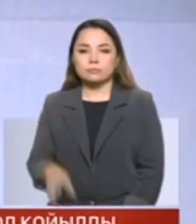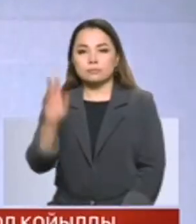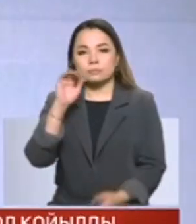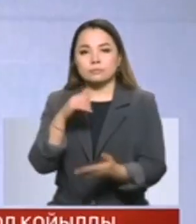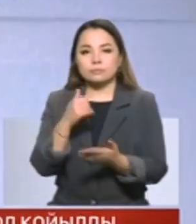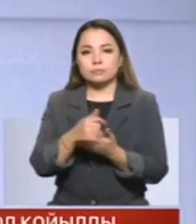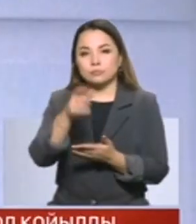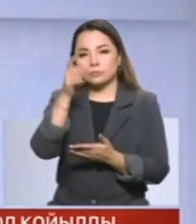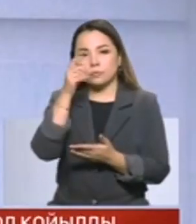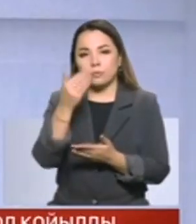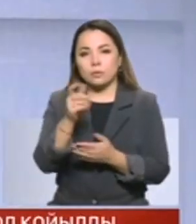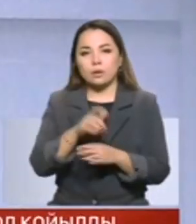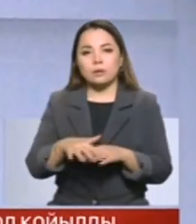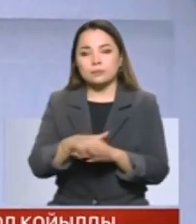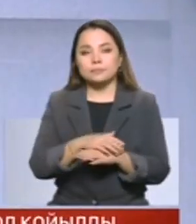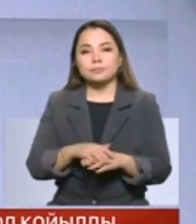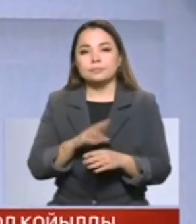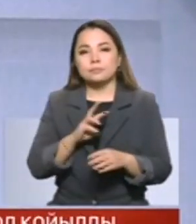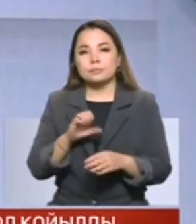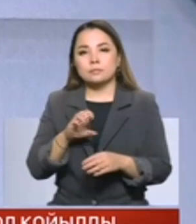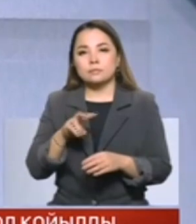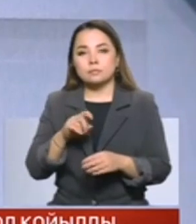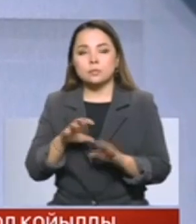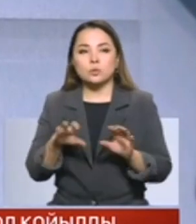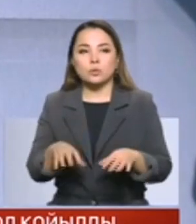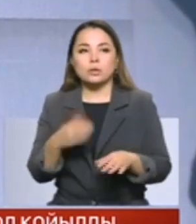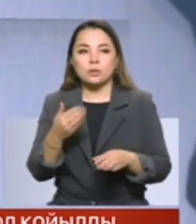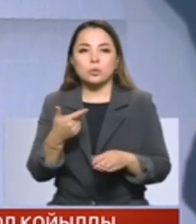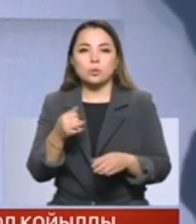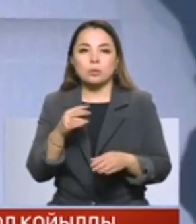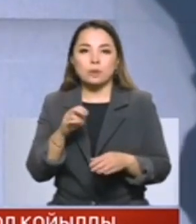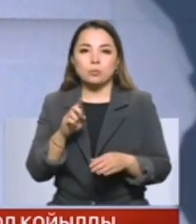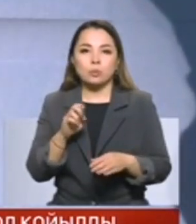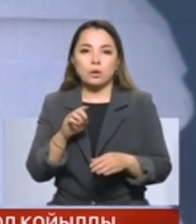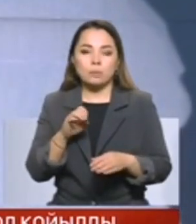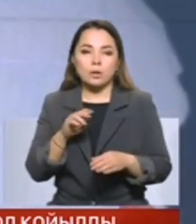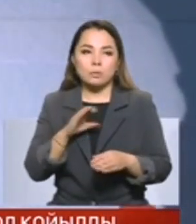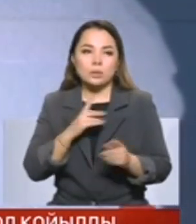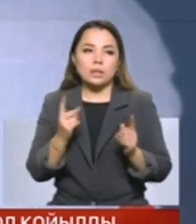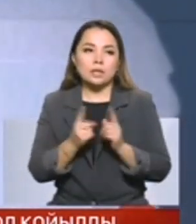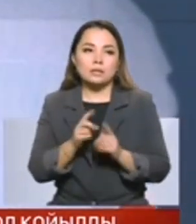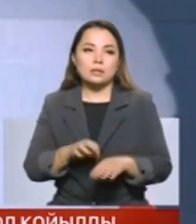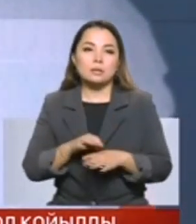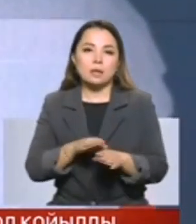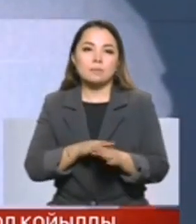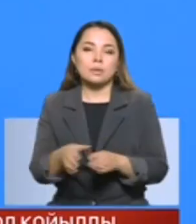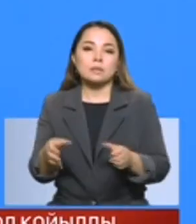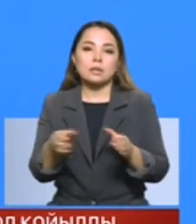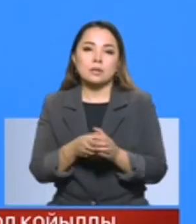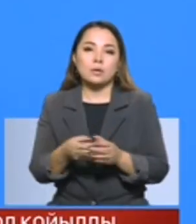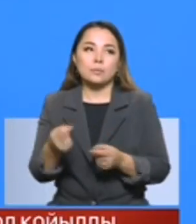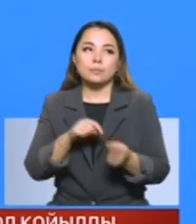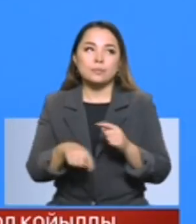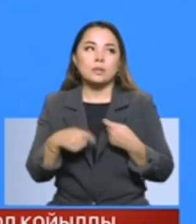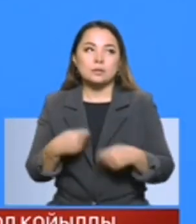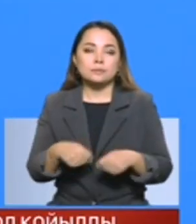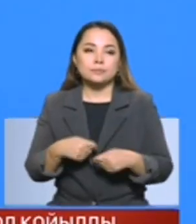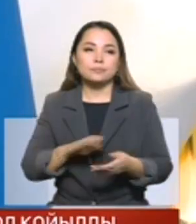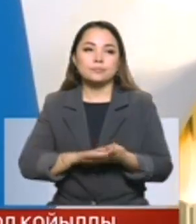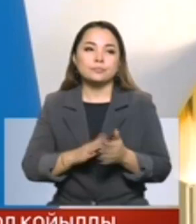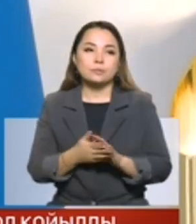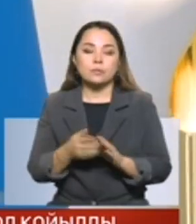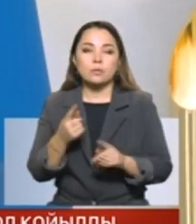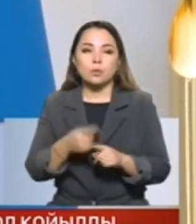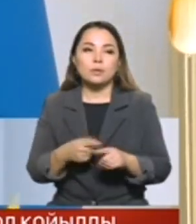Мемлекет басшысы Түркменстан халық маслахатының төрағасы Гурбангулы Бердімұхамедовпен кездесті. Тараптар өзара сауда-саттықта